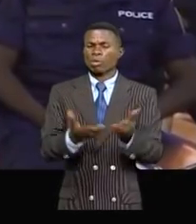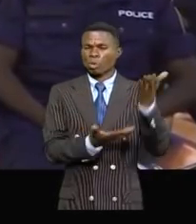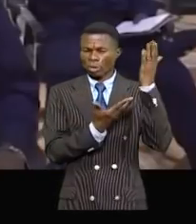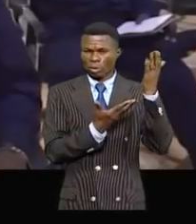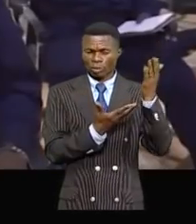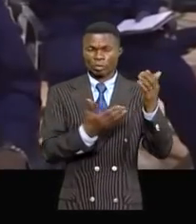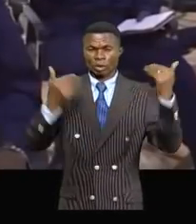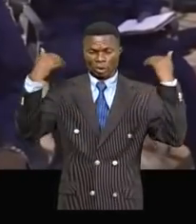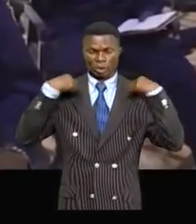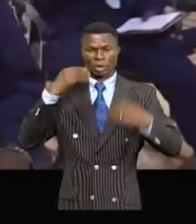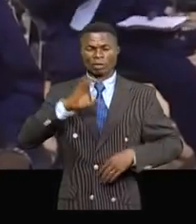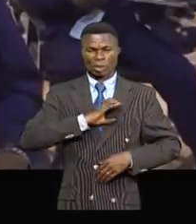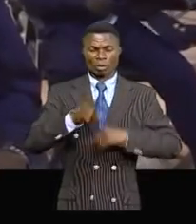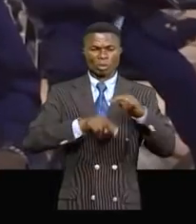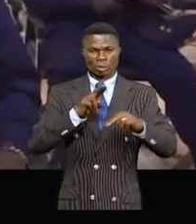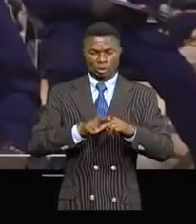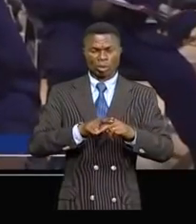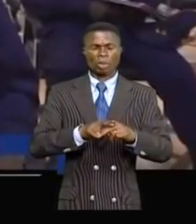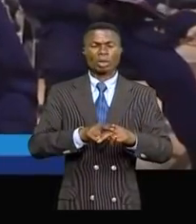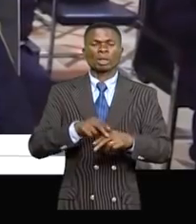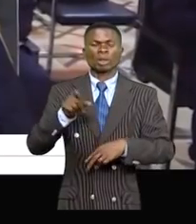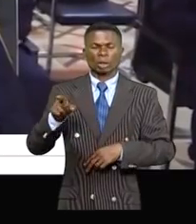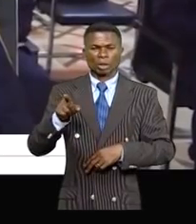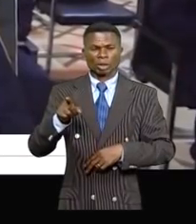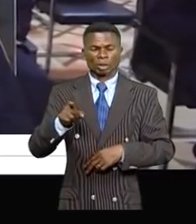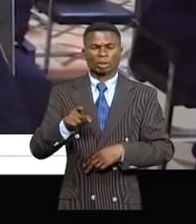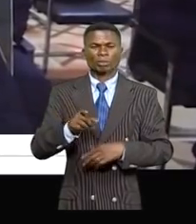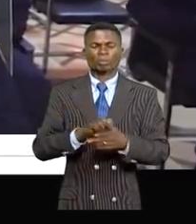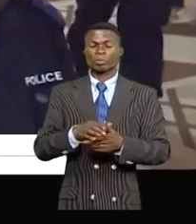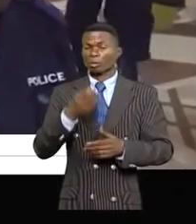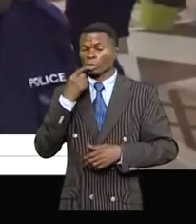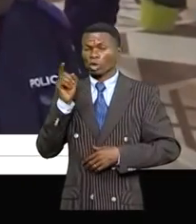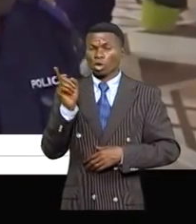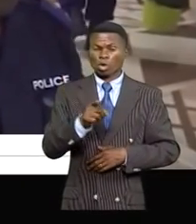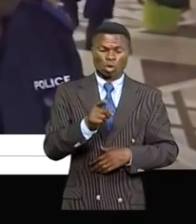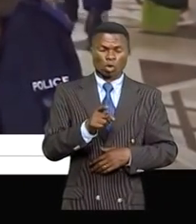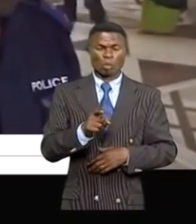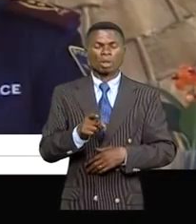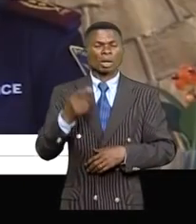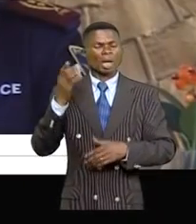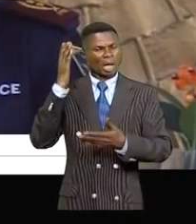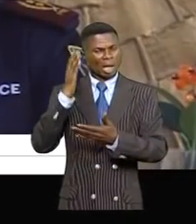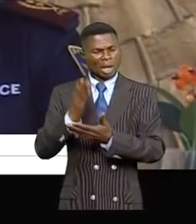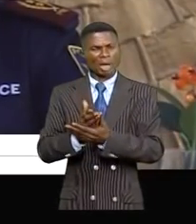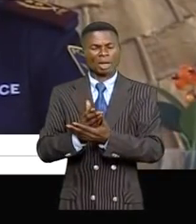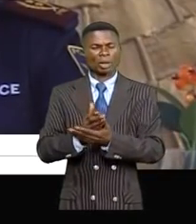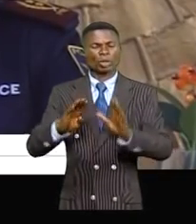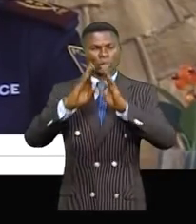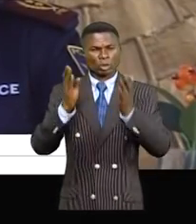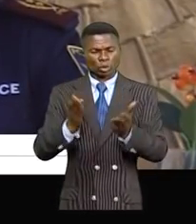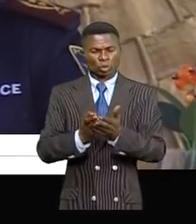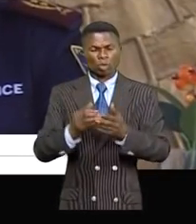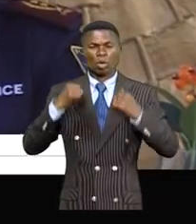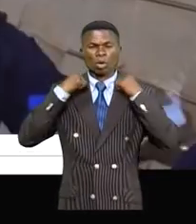Les commandants de la police, en ce qui les concerne, ont reçu des instructions fermes pour étouffer dans l'œuf toute